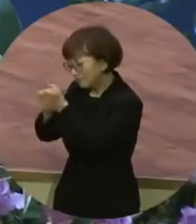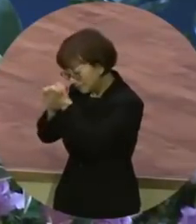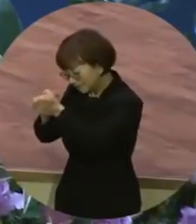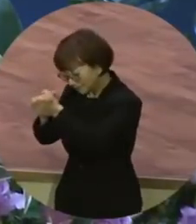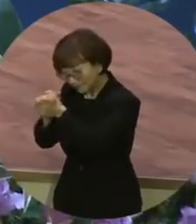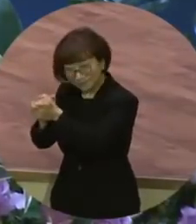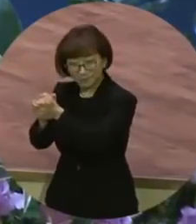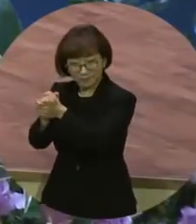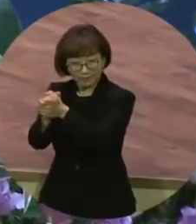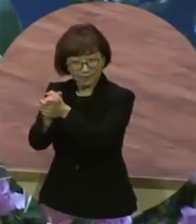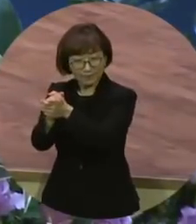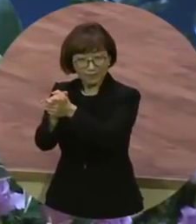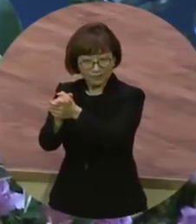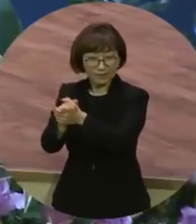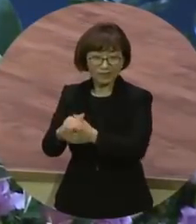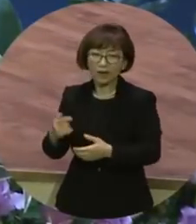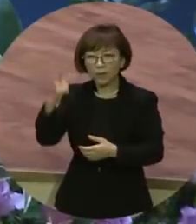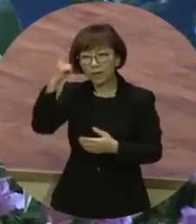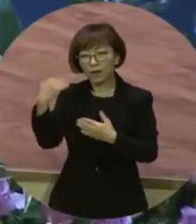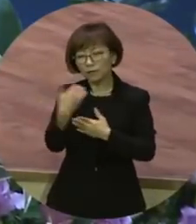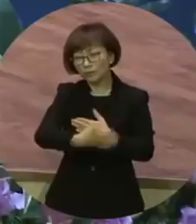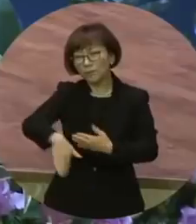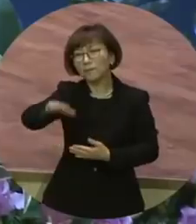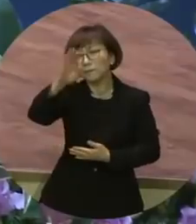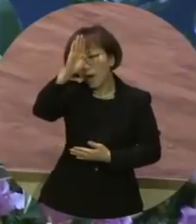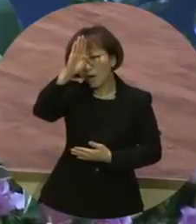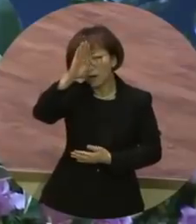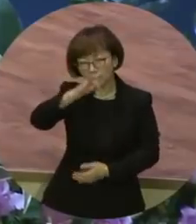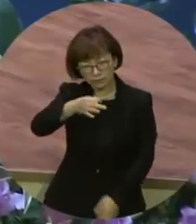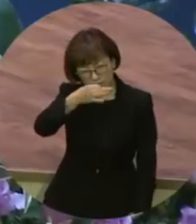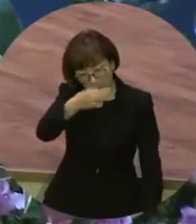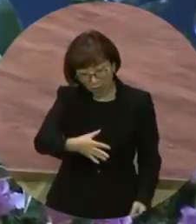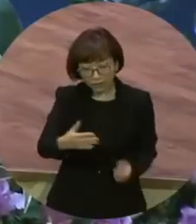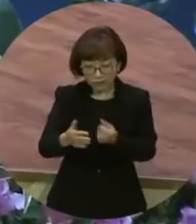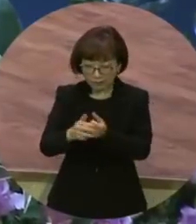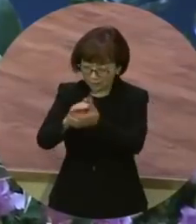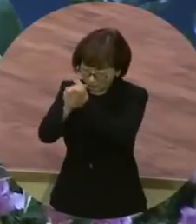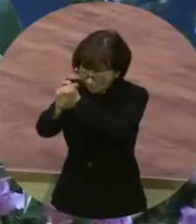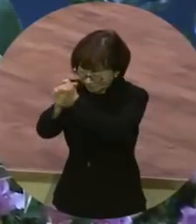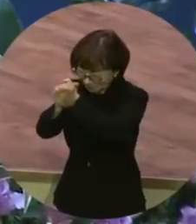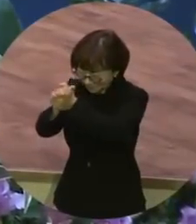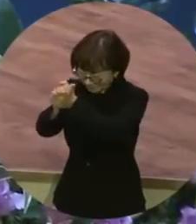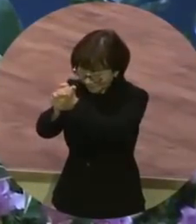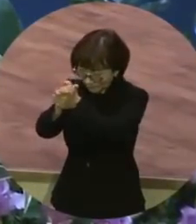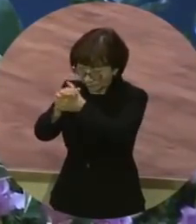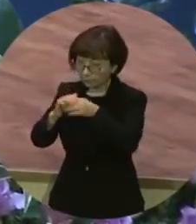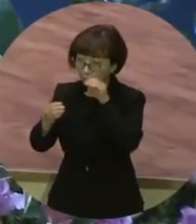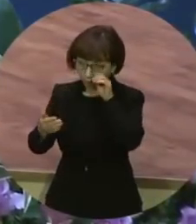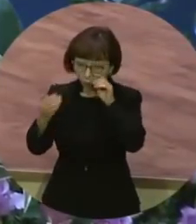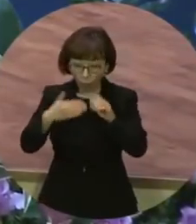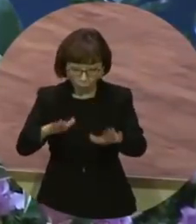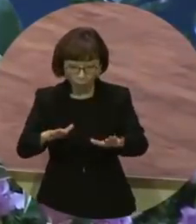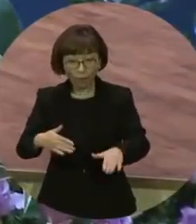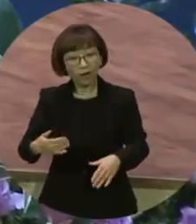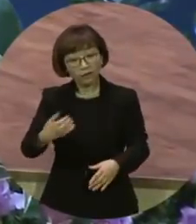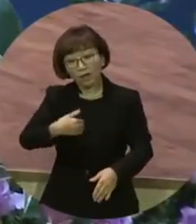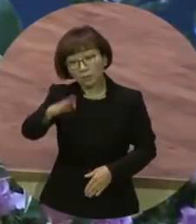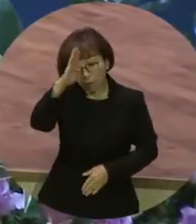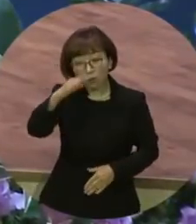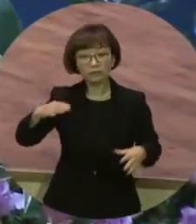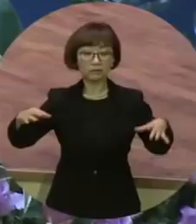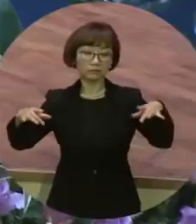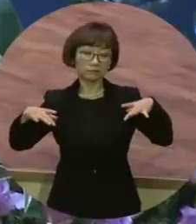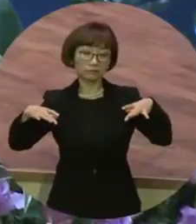그만큼 바울도 사람이기 때문에 그 육신의 질병이 절대 쉽지 않았죠. 근데 바울은 그것을 자랑합니다. 나의 그 질병